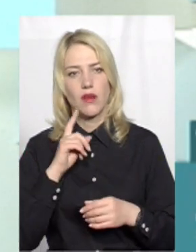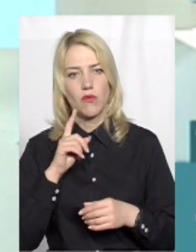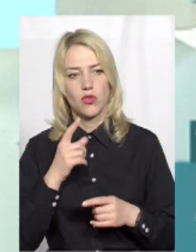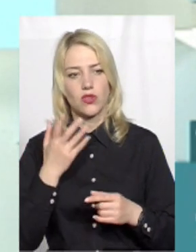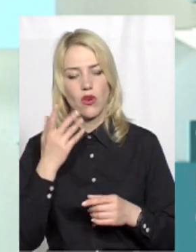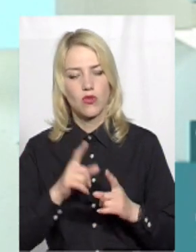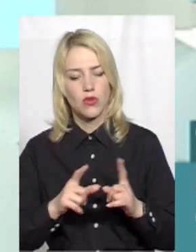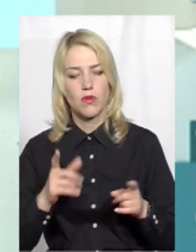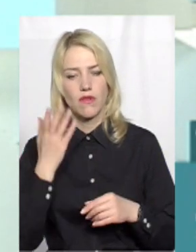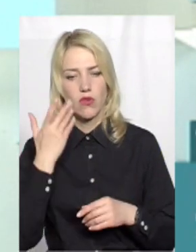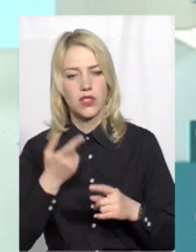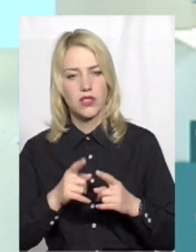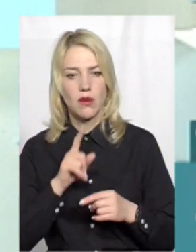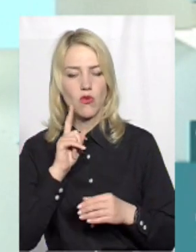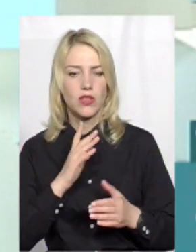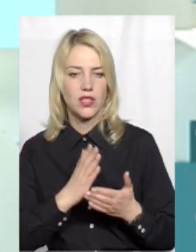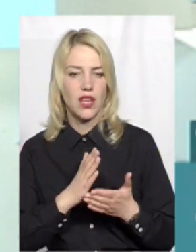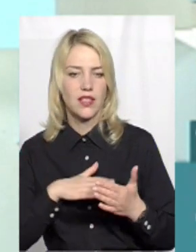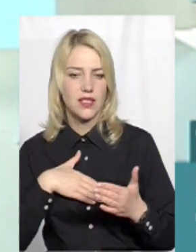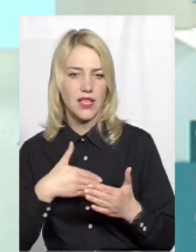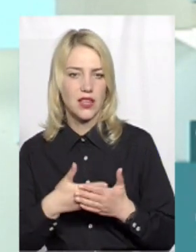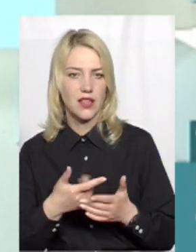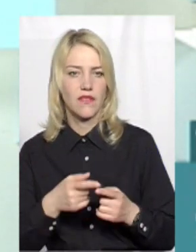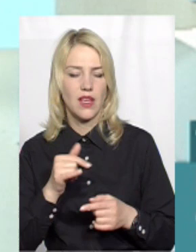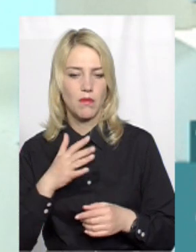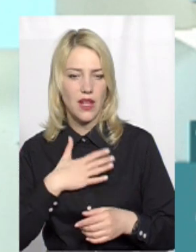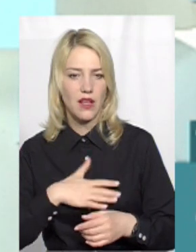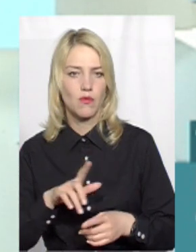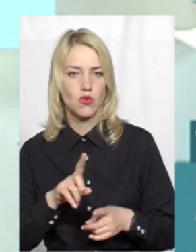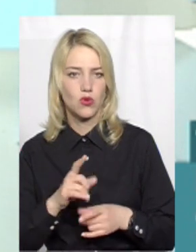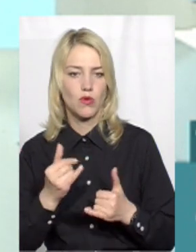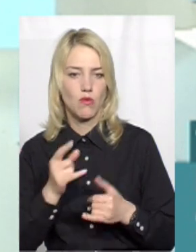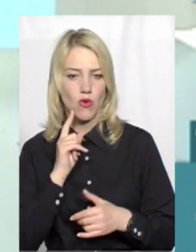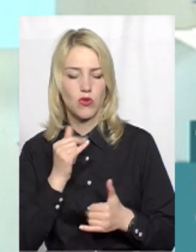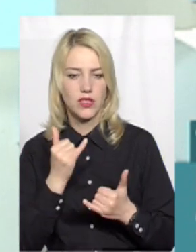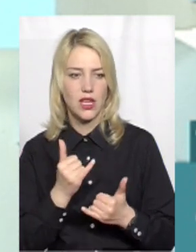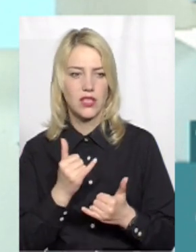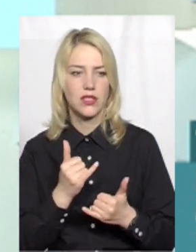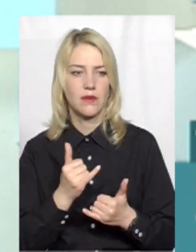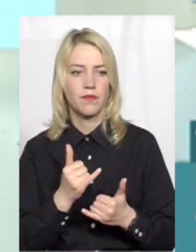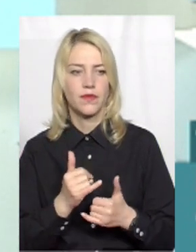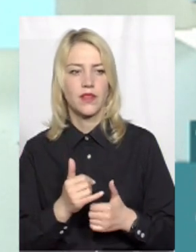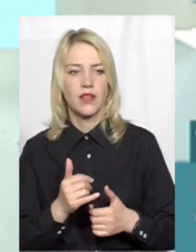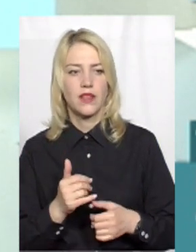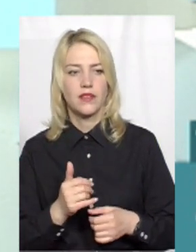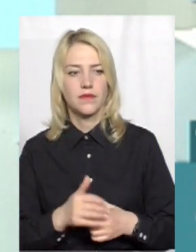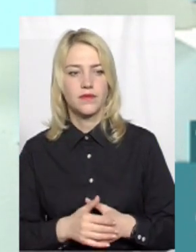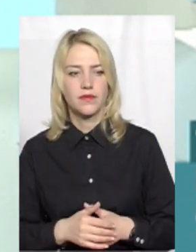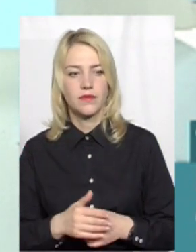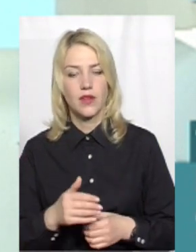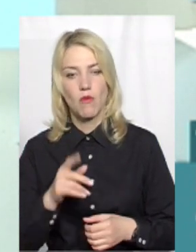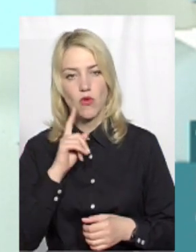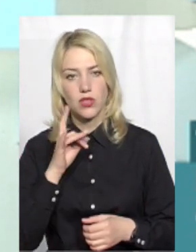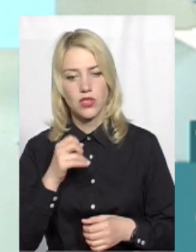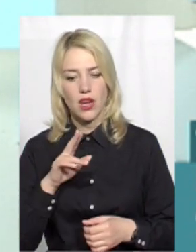ця молодь є ініціативна. І дуже приємно, що вже зараз від партнерів, від колег з молодіжної ради